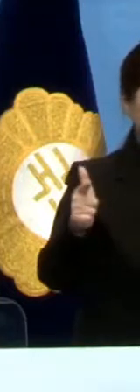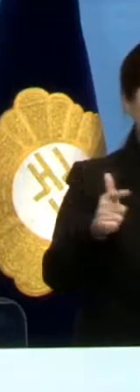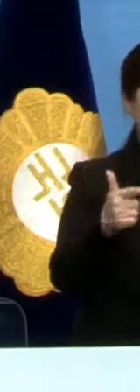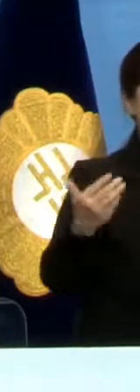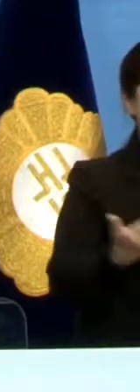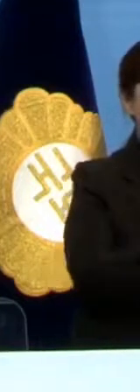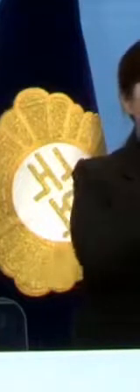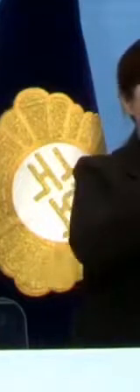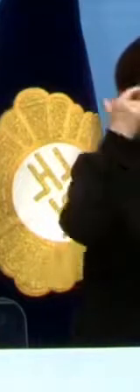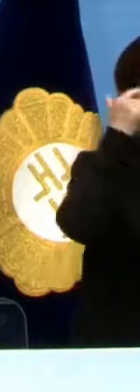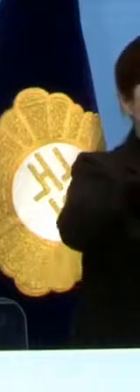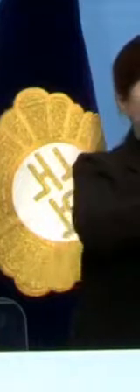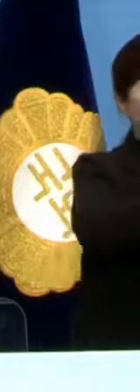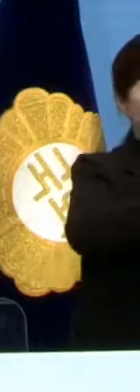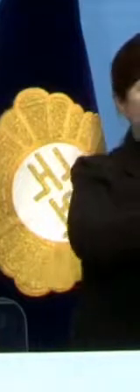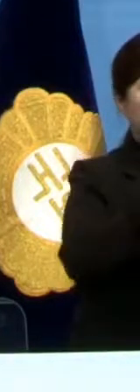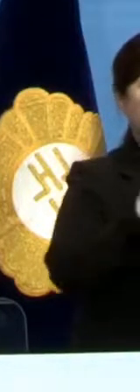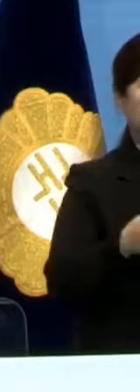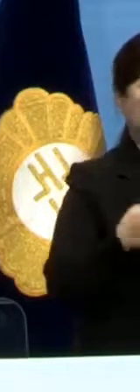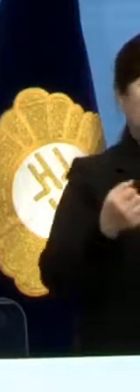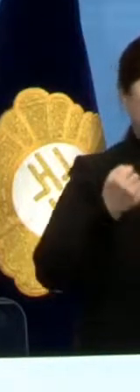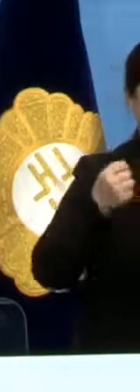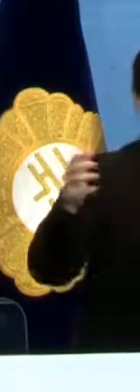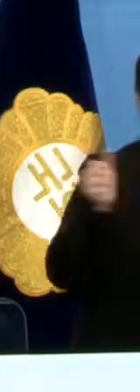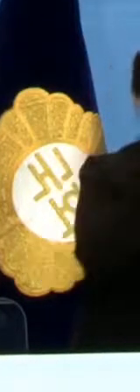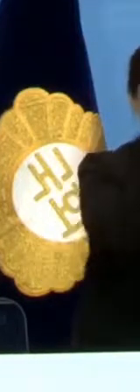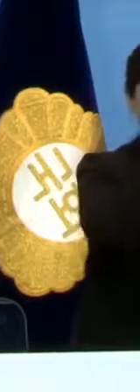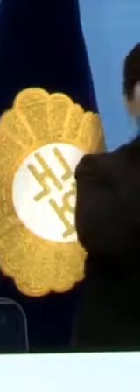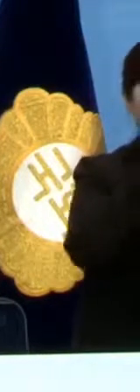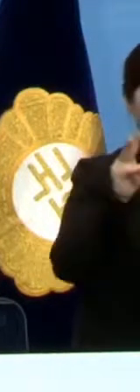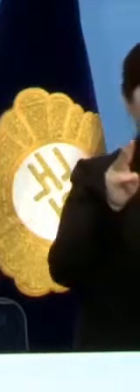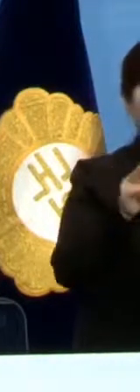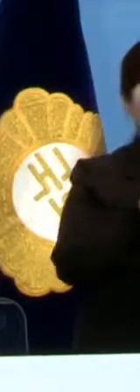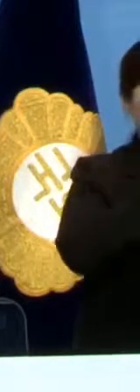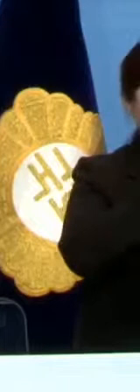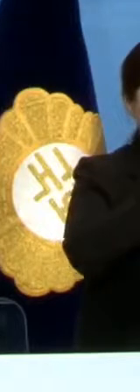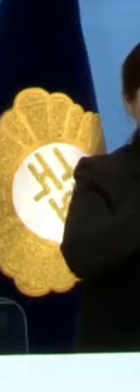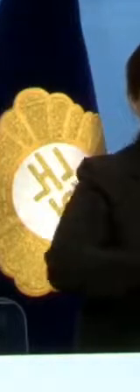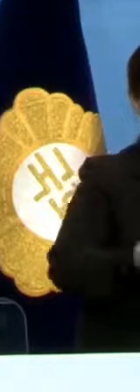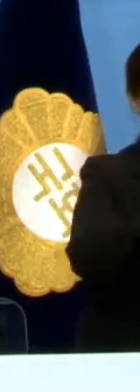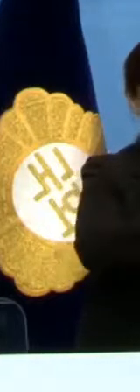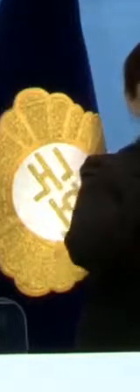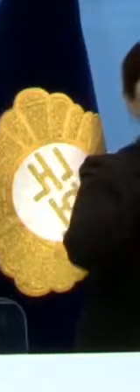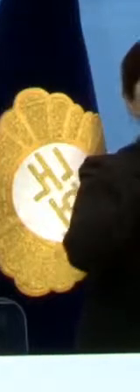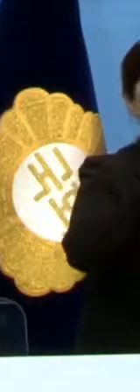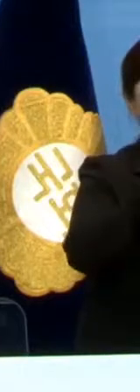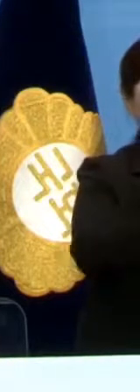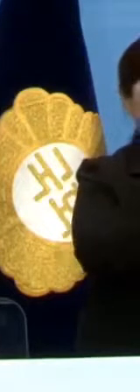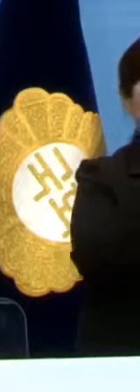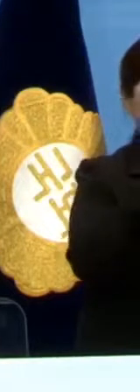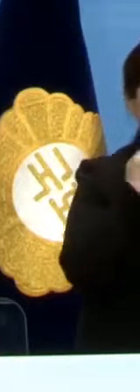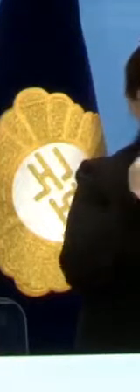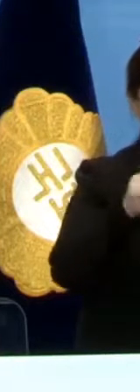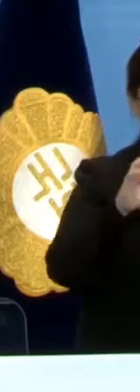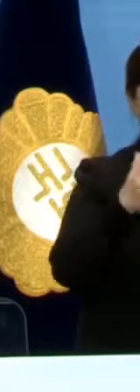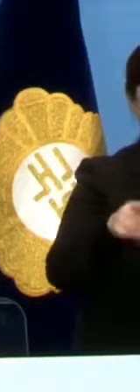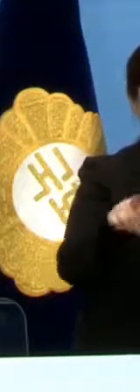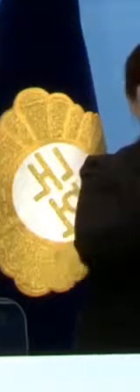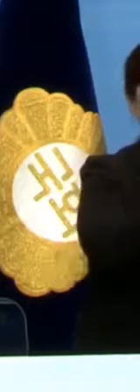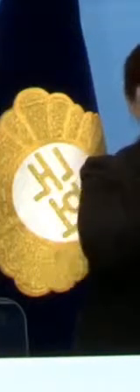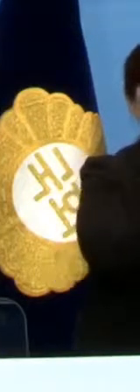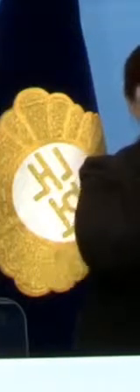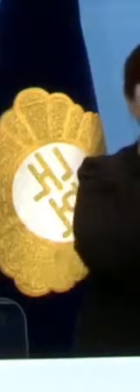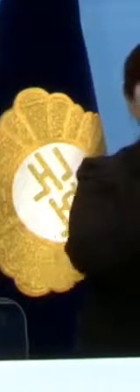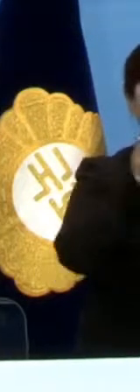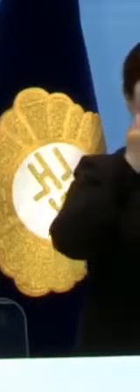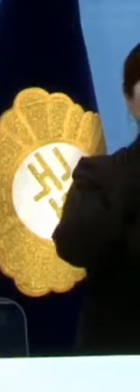전략과 무기를 가져야만 진정한 이제 선진국 두터운 그런 선진국으로 갈 수